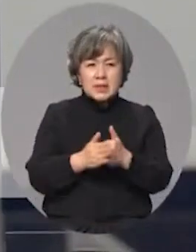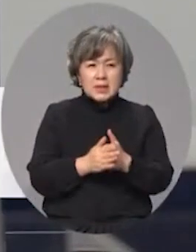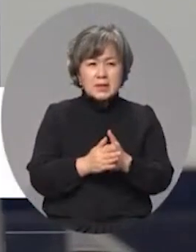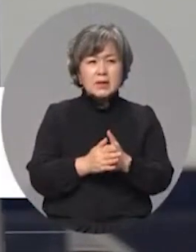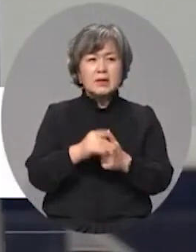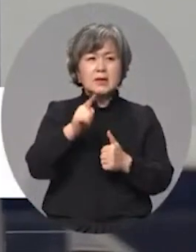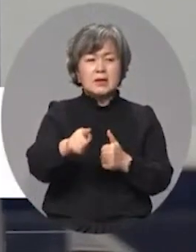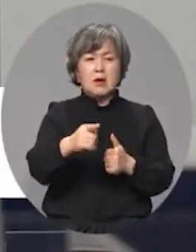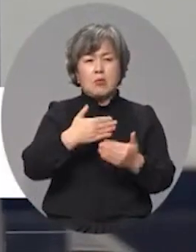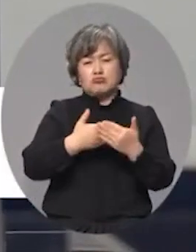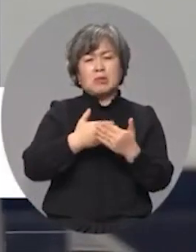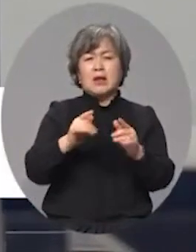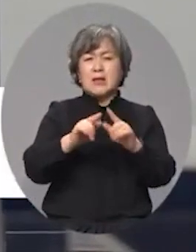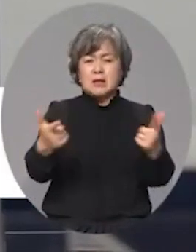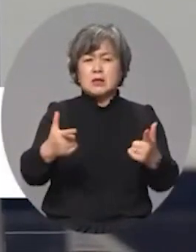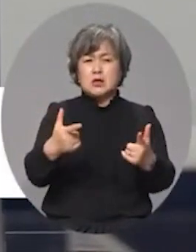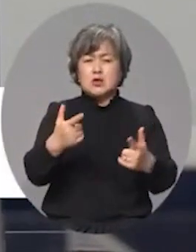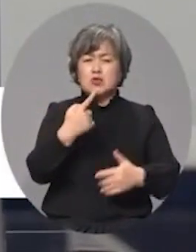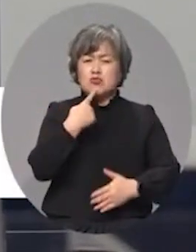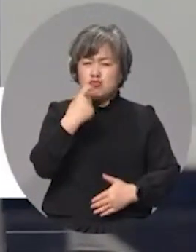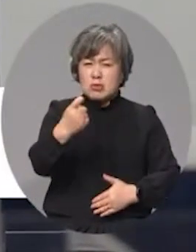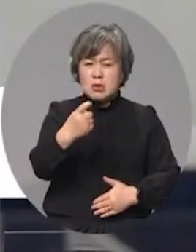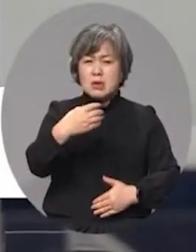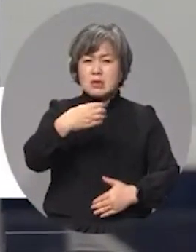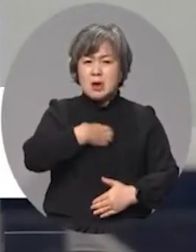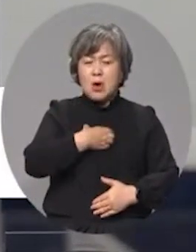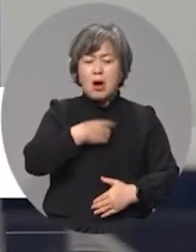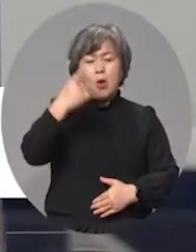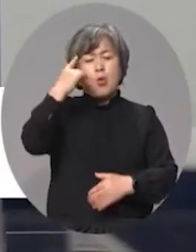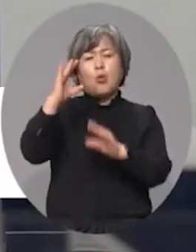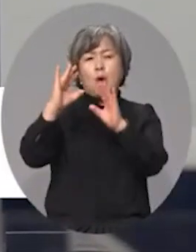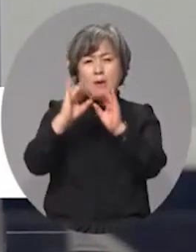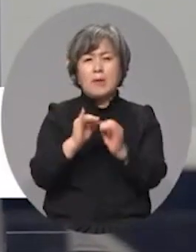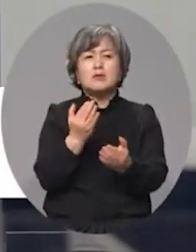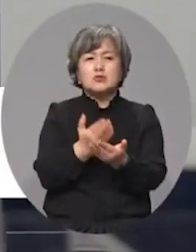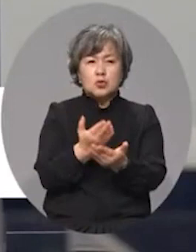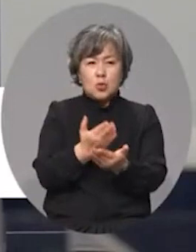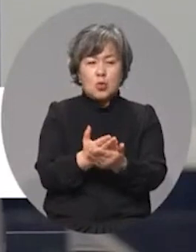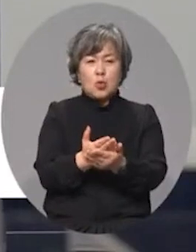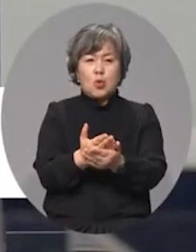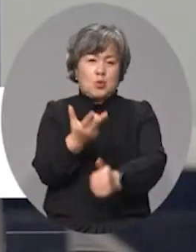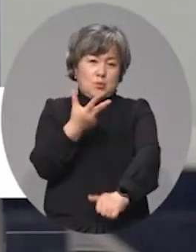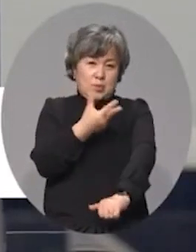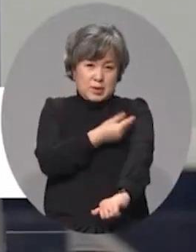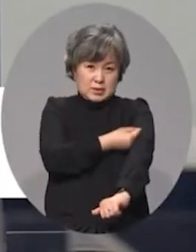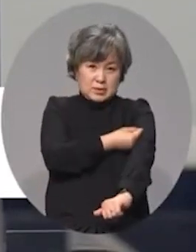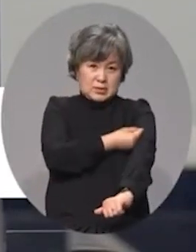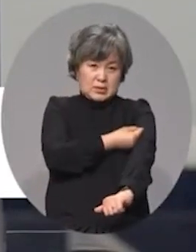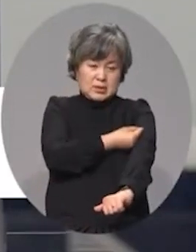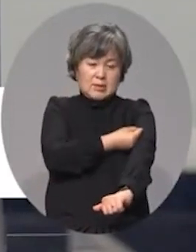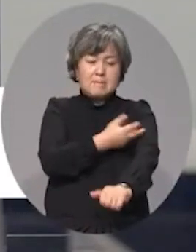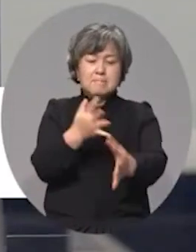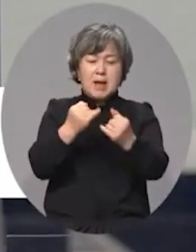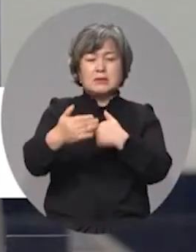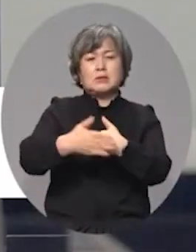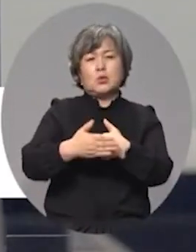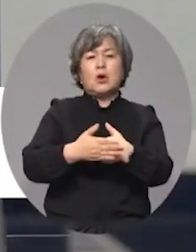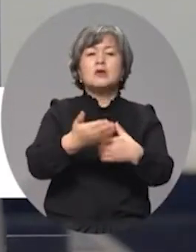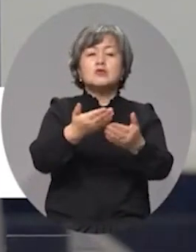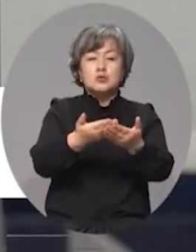이 위기 상황에 대해서 공감을 해주시고 백신 접종에 적극적으로 협조해